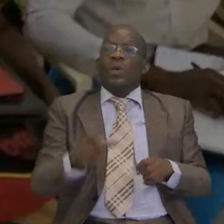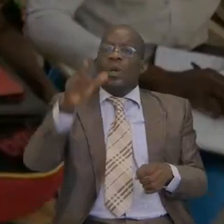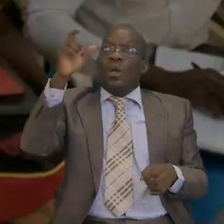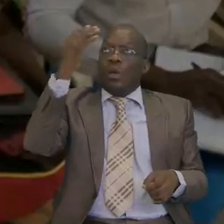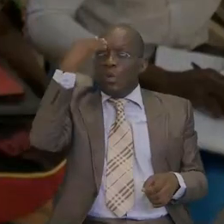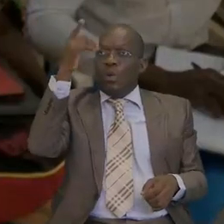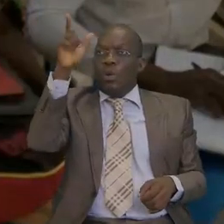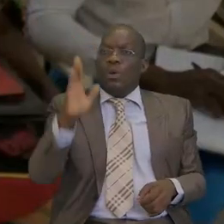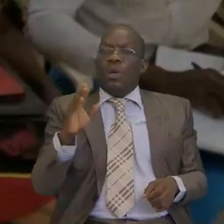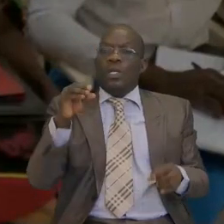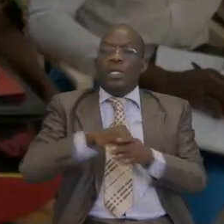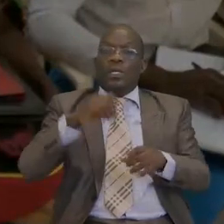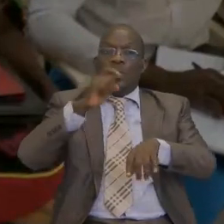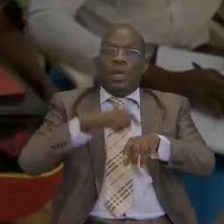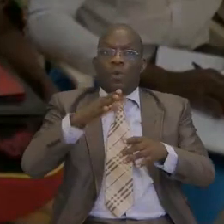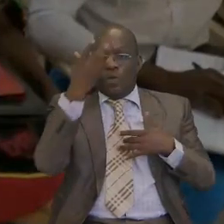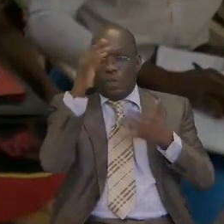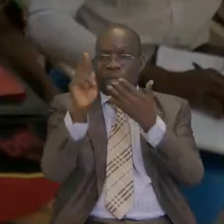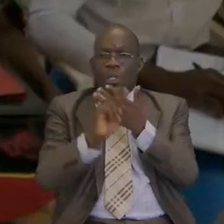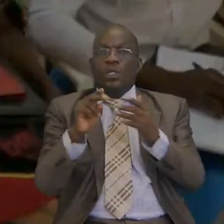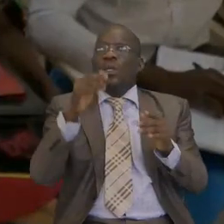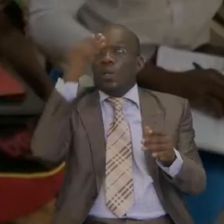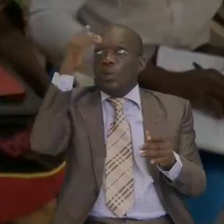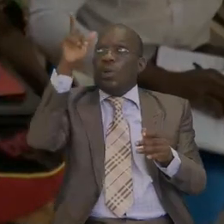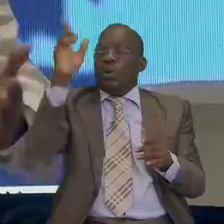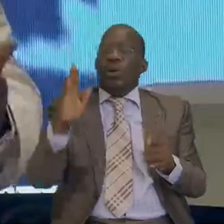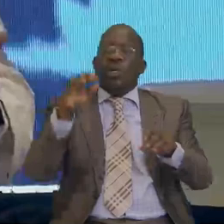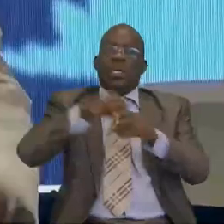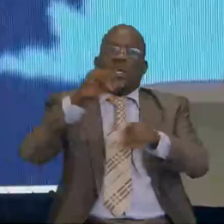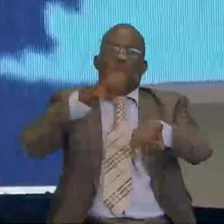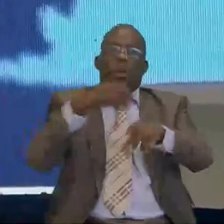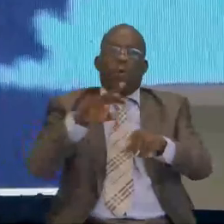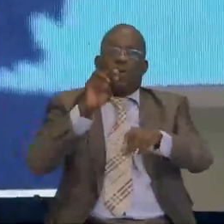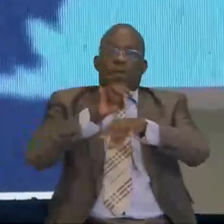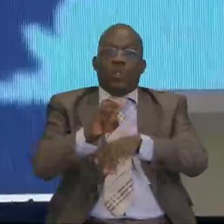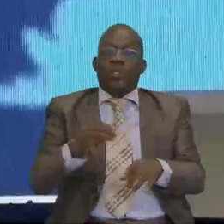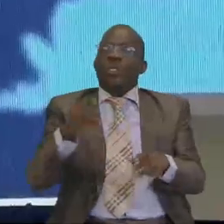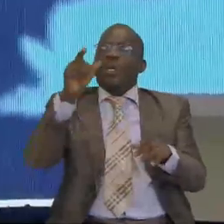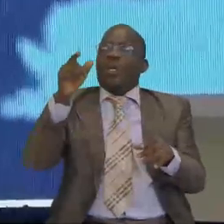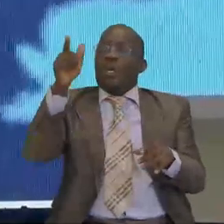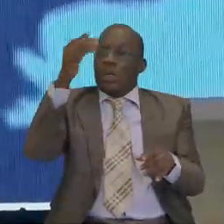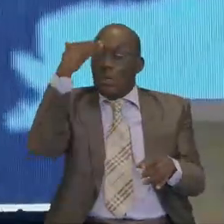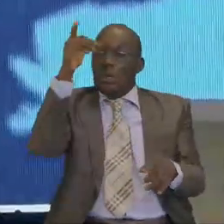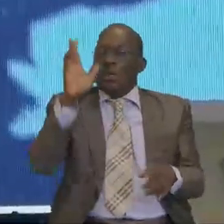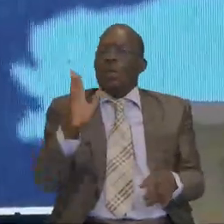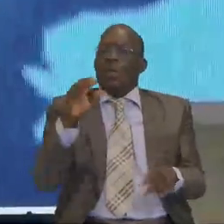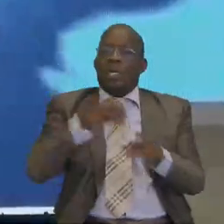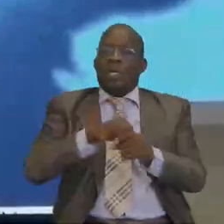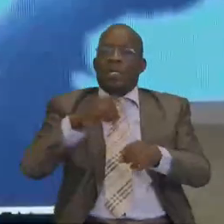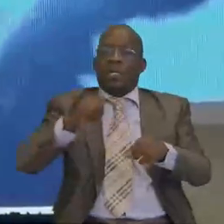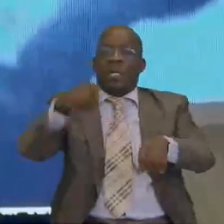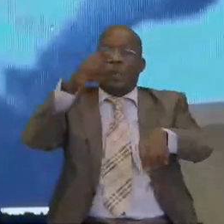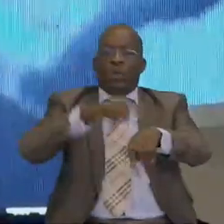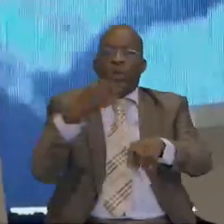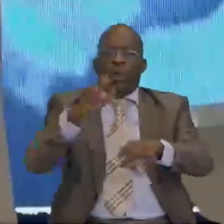connais Dieu au moment du ministère. Tu connais Dieu dans la période de ton appel. Tu